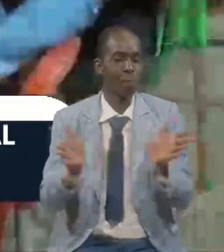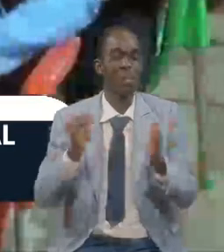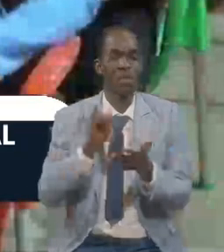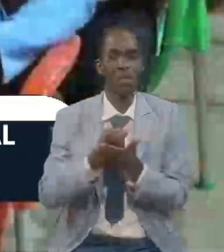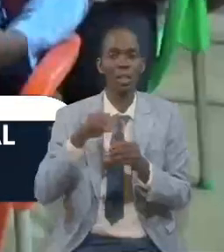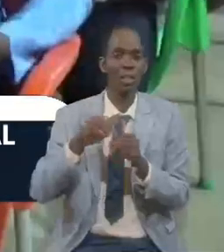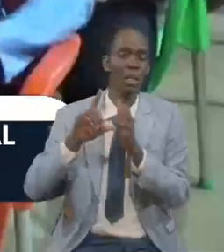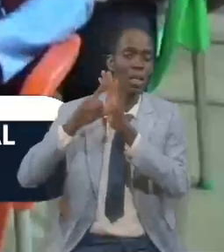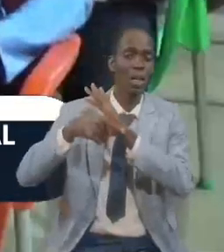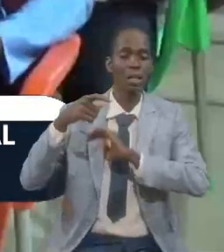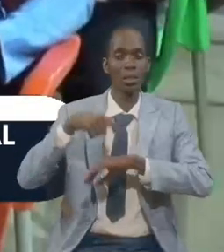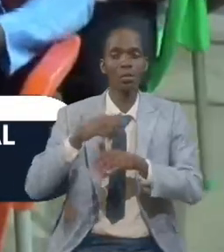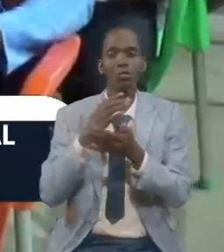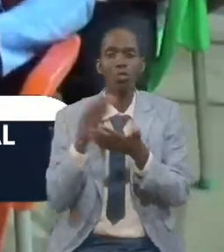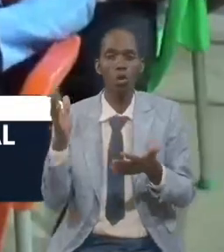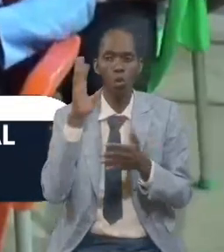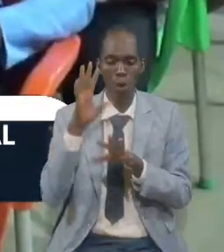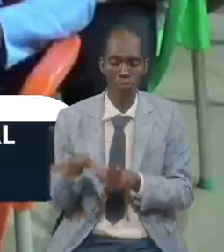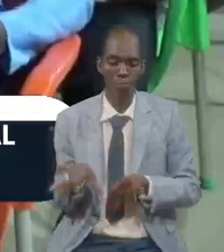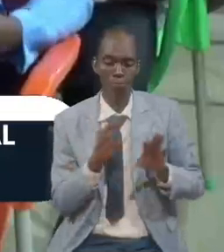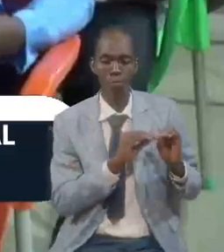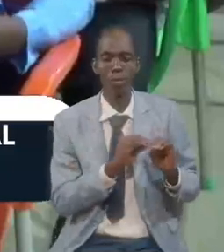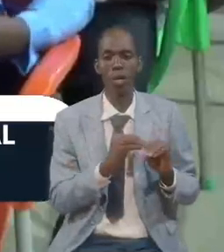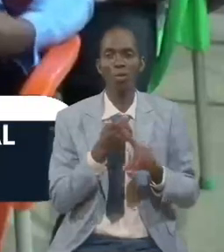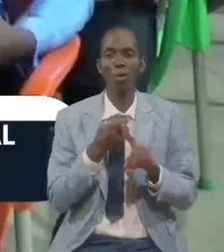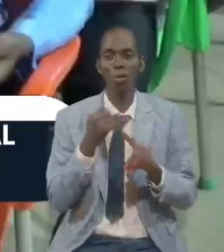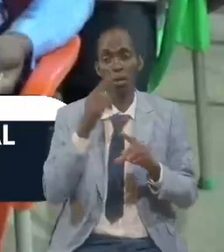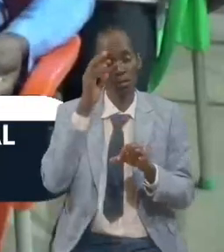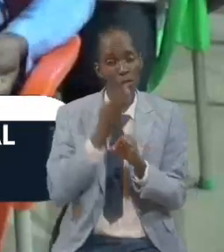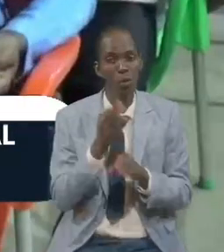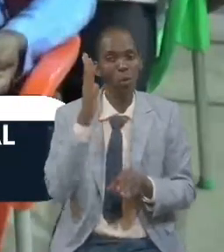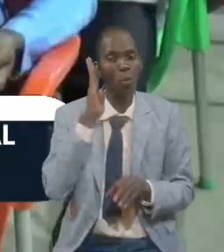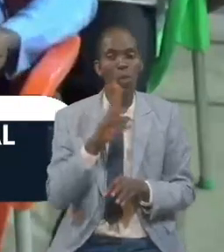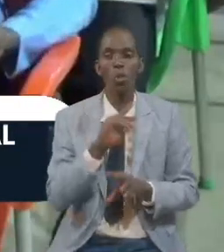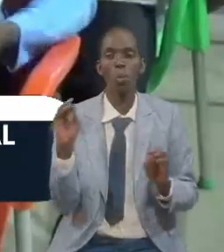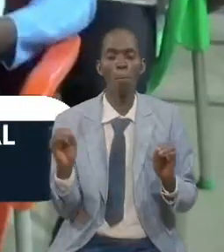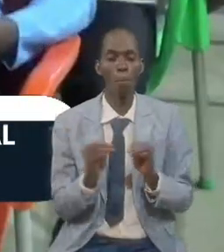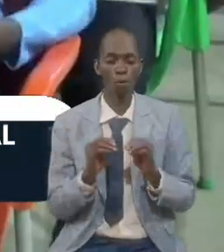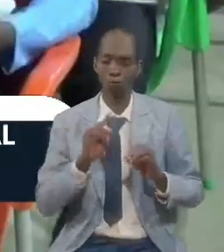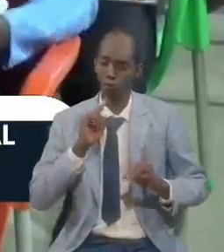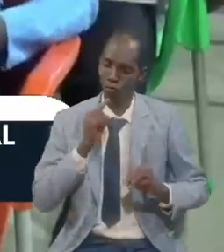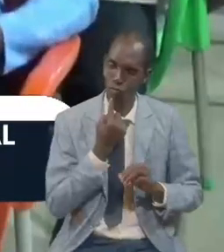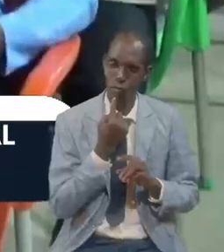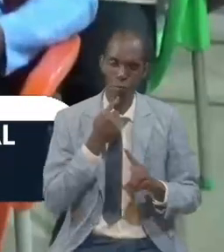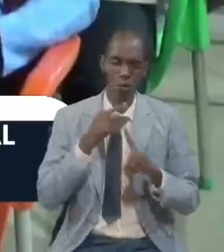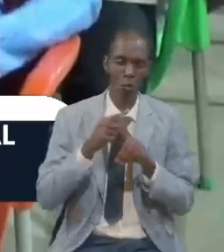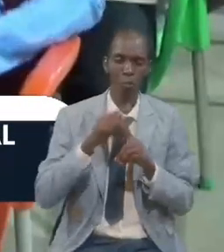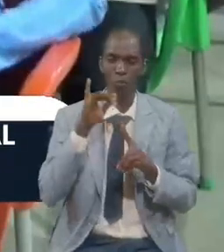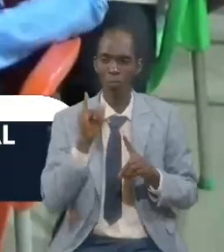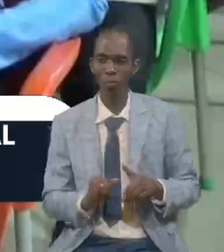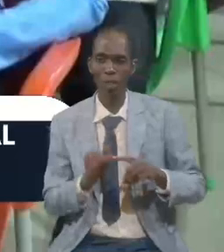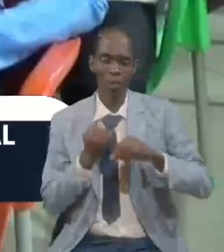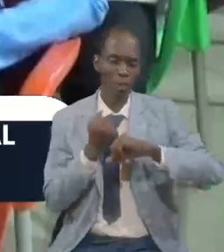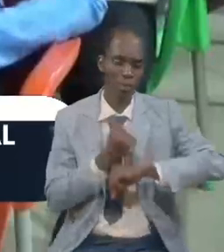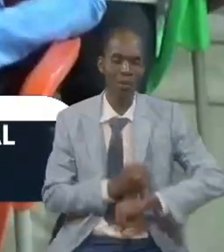temps, quelques-uns abandonneront la foi. Ils ne vont plus combattre positivement,